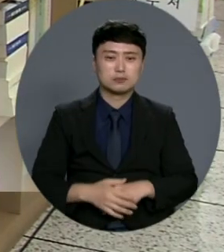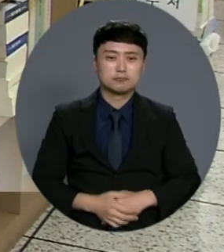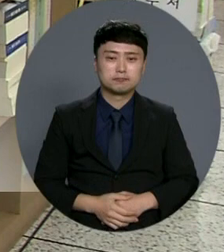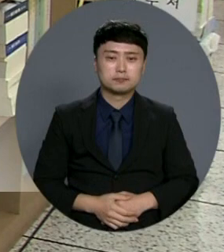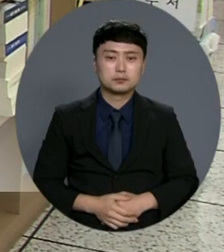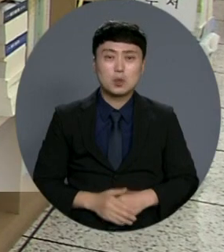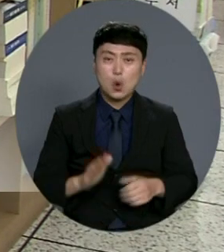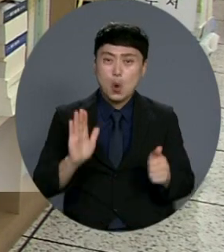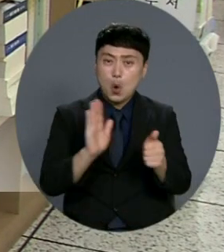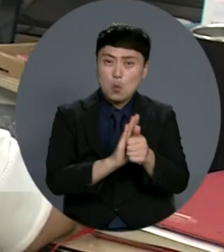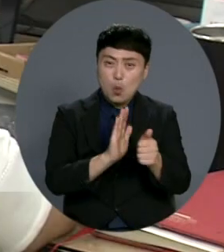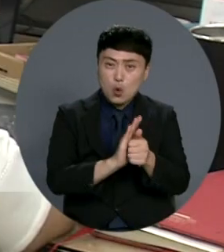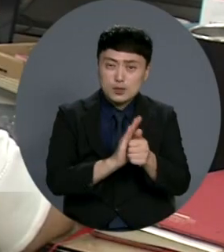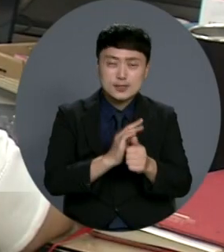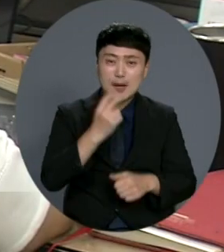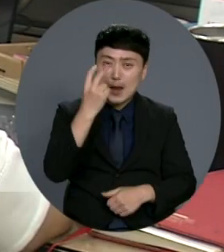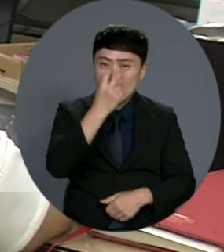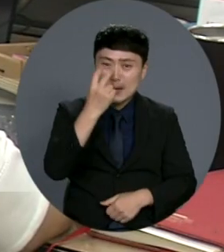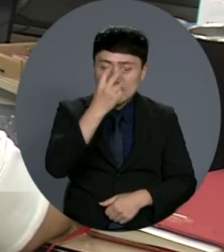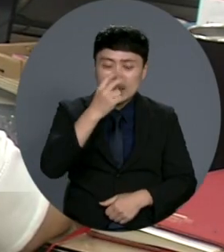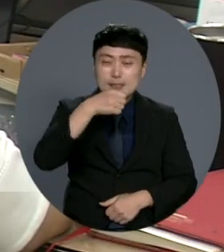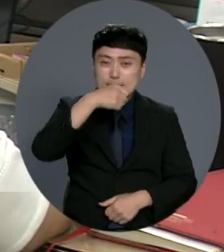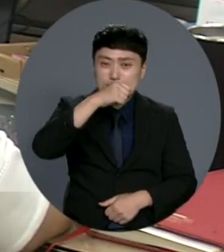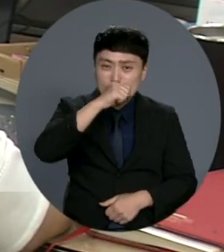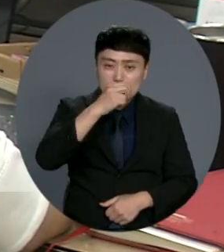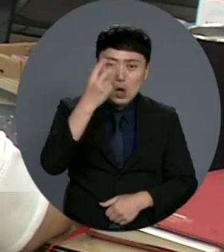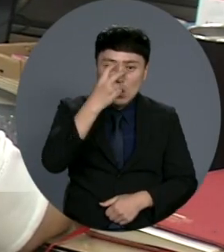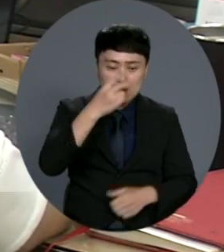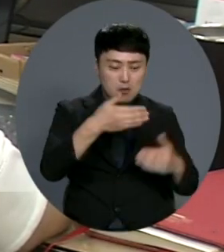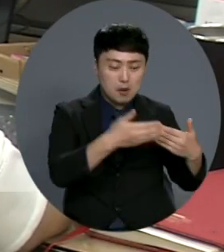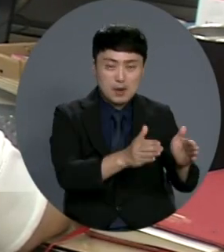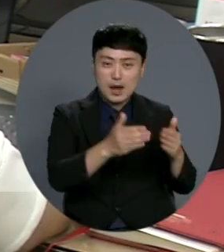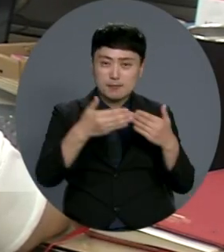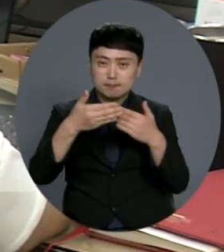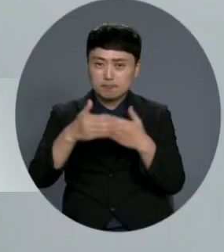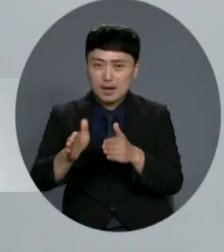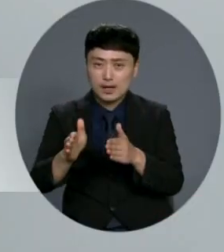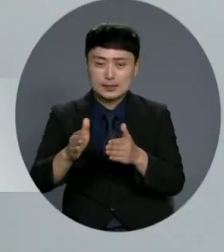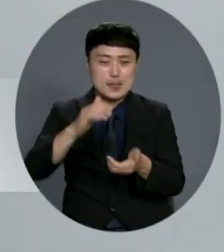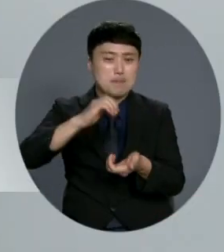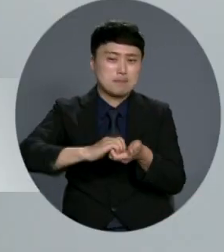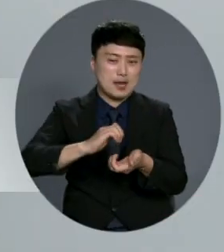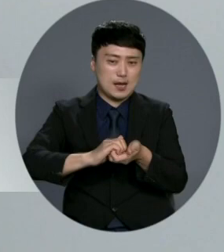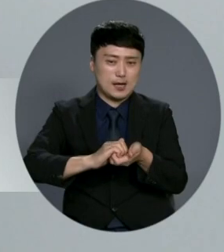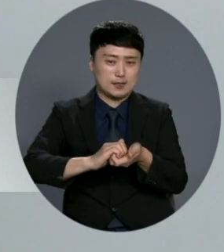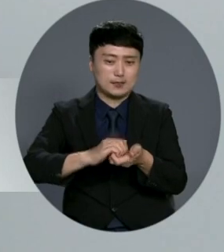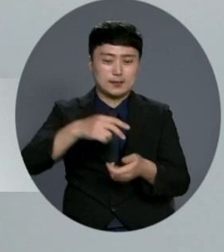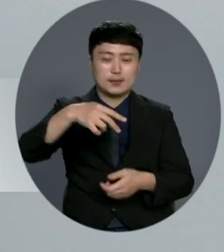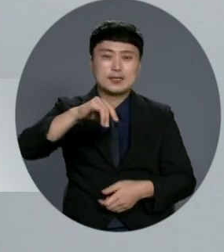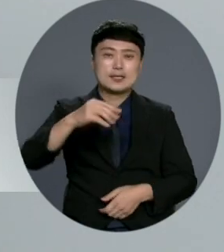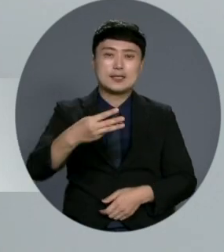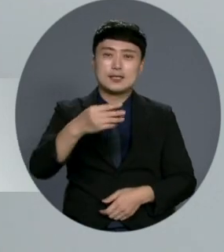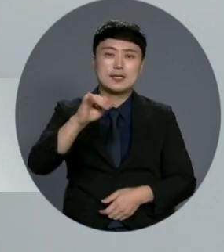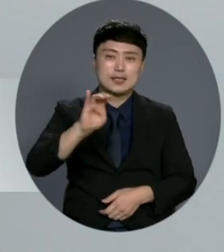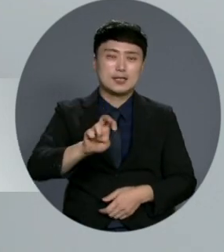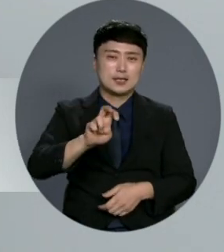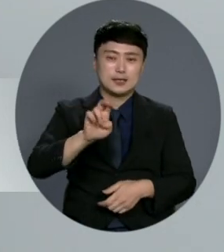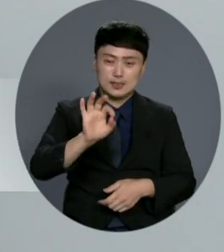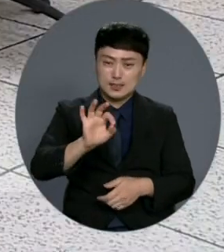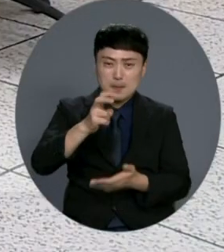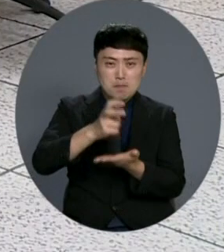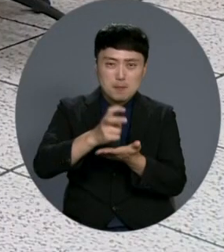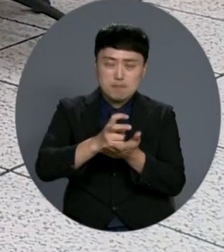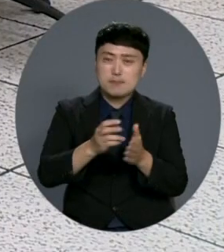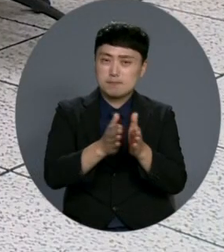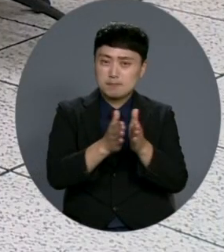보조금 예산 과목별로 축소해 부서별 한도액을 부여하는 실국 실링제를 시행합니다